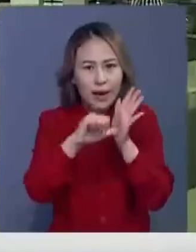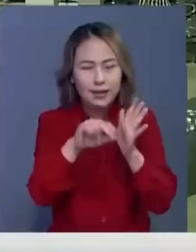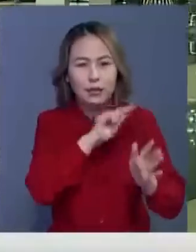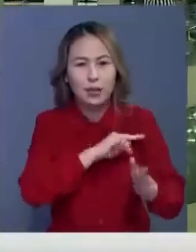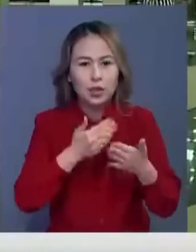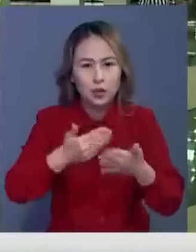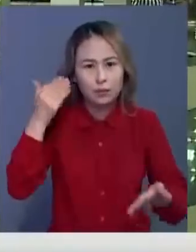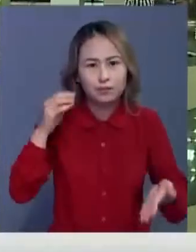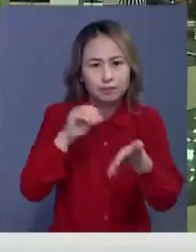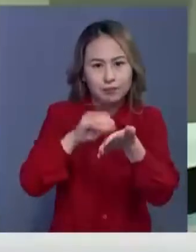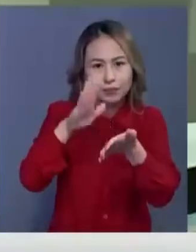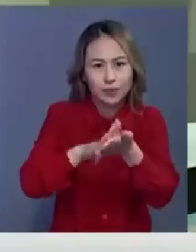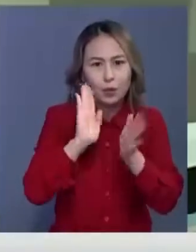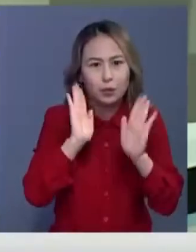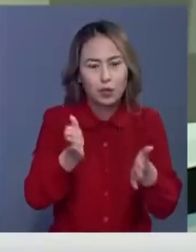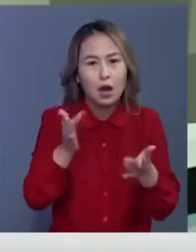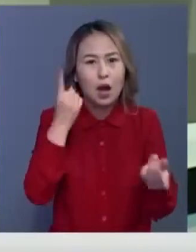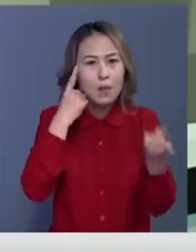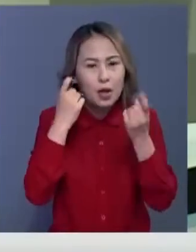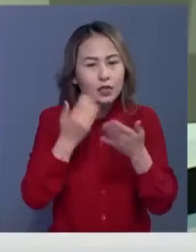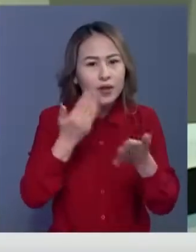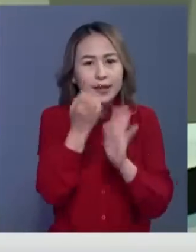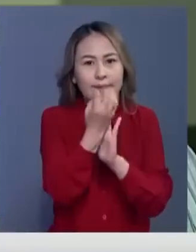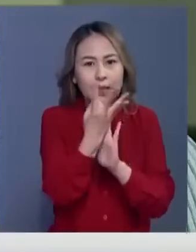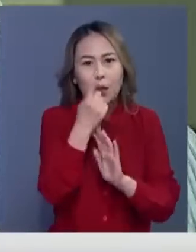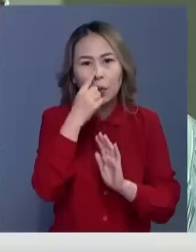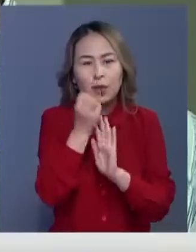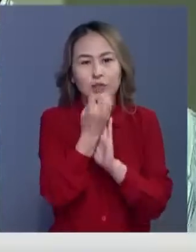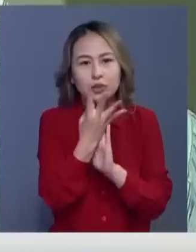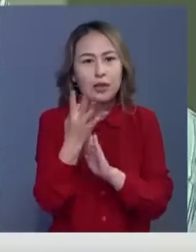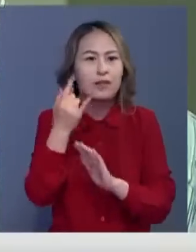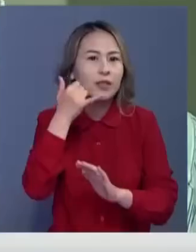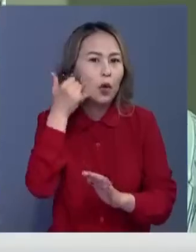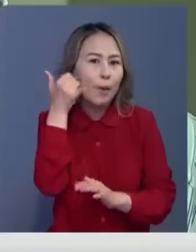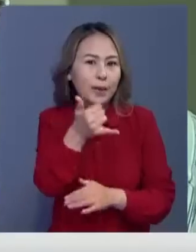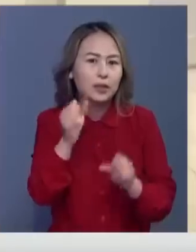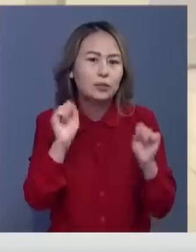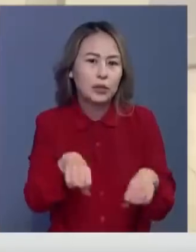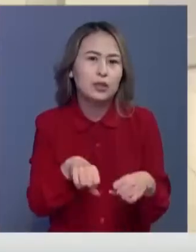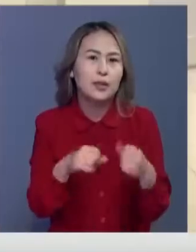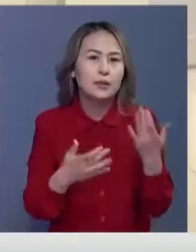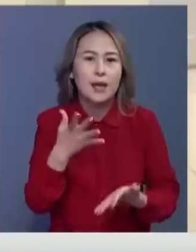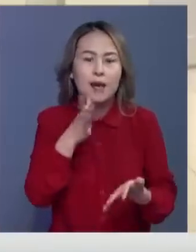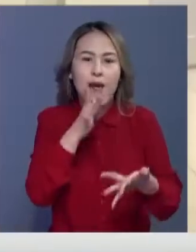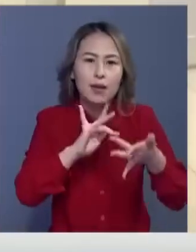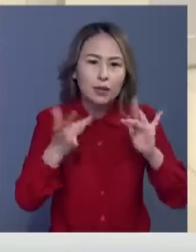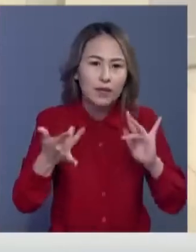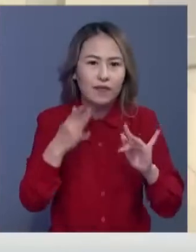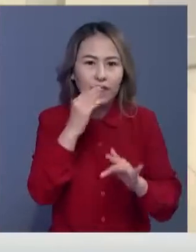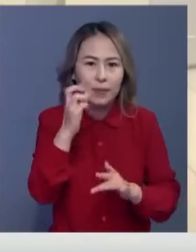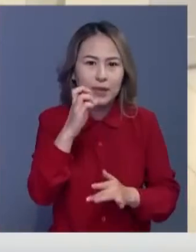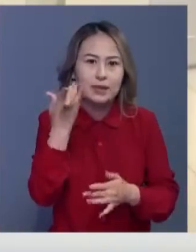қызмет алдын ала жазылу арқылы жүзеге асады. Ақпарат алу үшін 14-14 қысқа нөміріне қоңырау шалсаңыз немесе